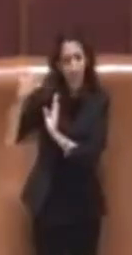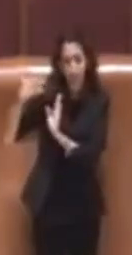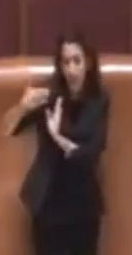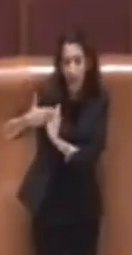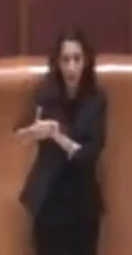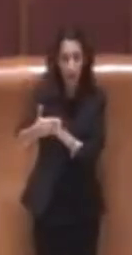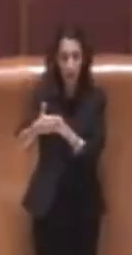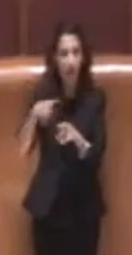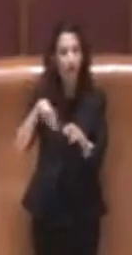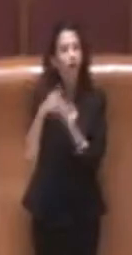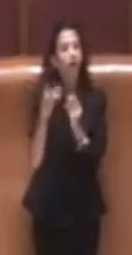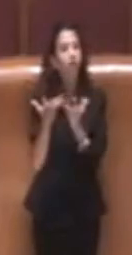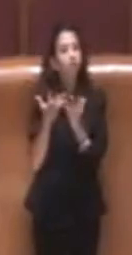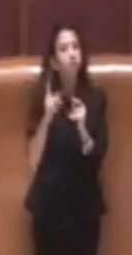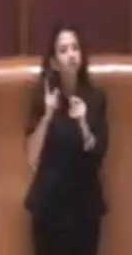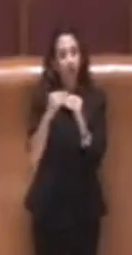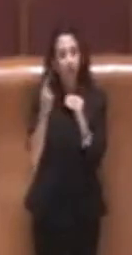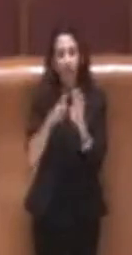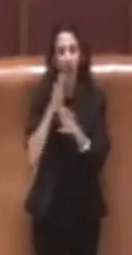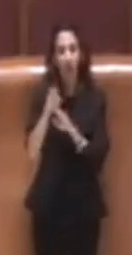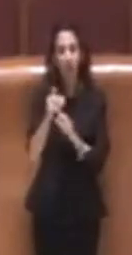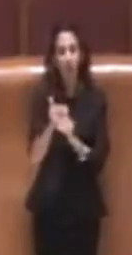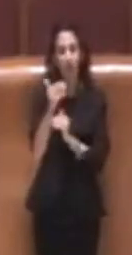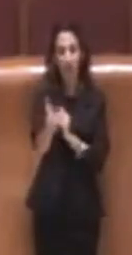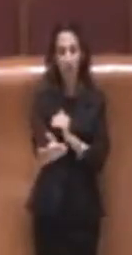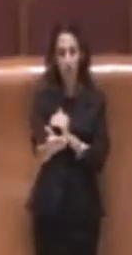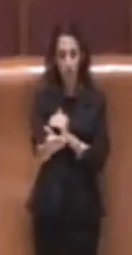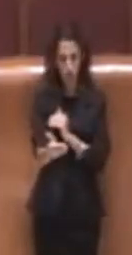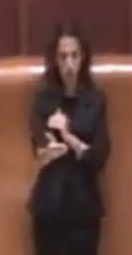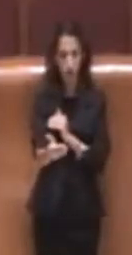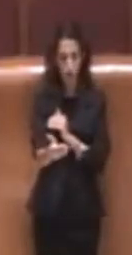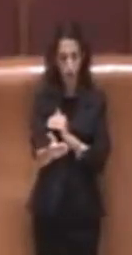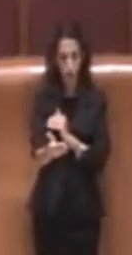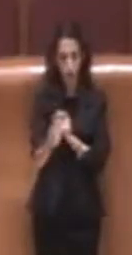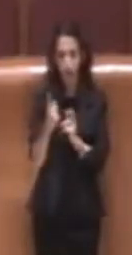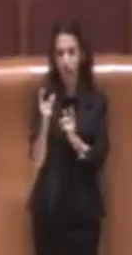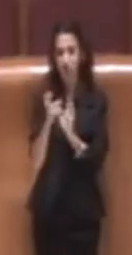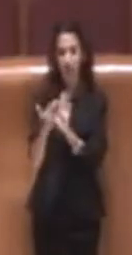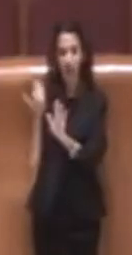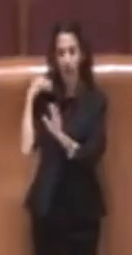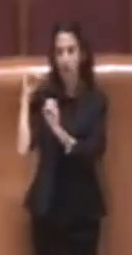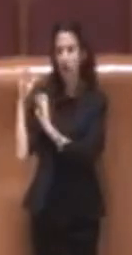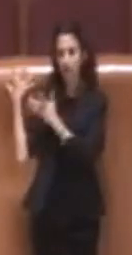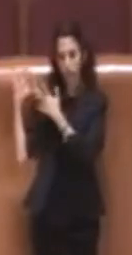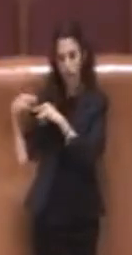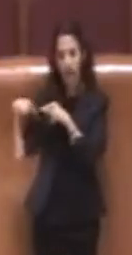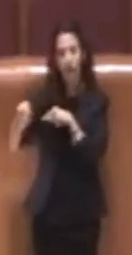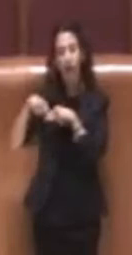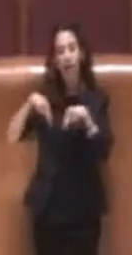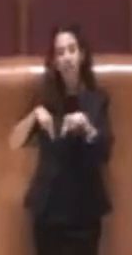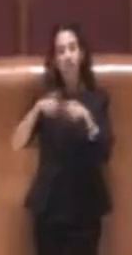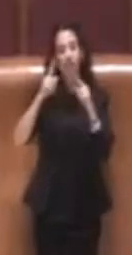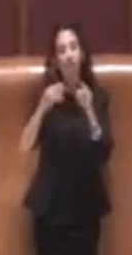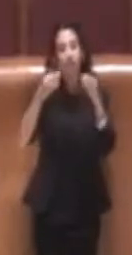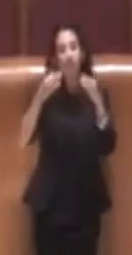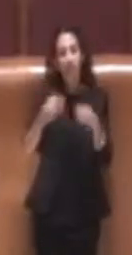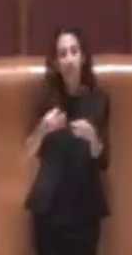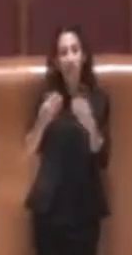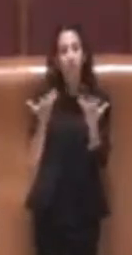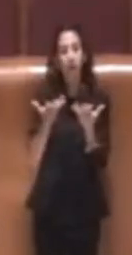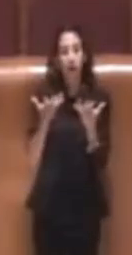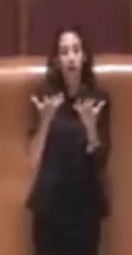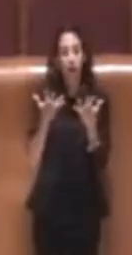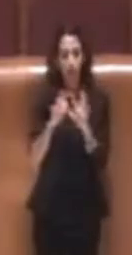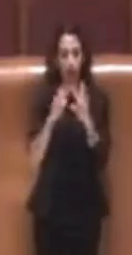un passo ulteriore rispetto a questa determinazione di un secolo fa, di questo maestro. Dobbiamo determinare che anche il nostro